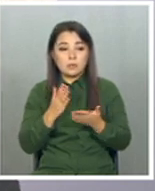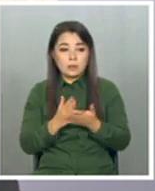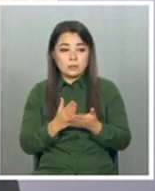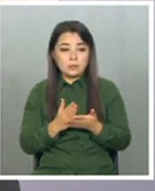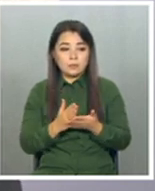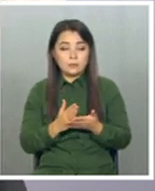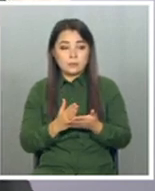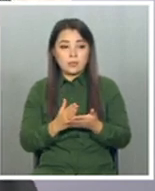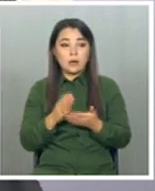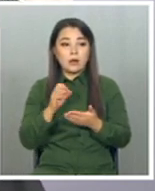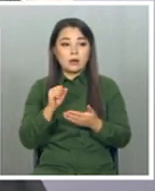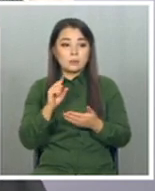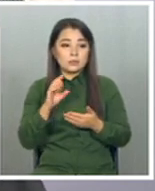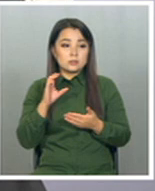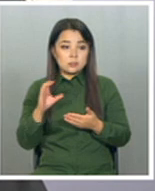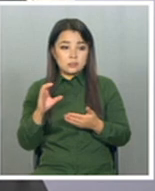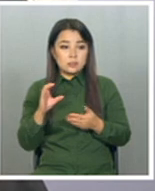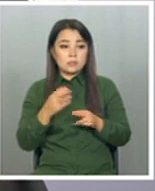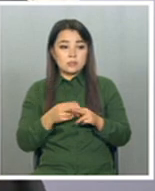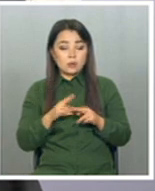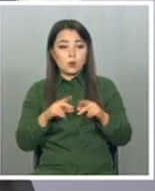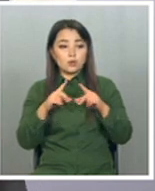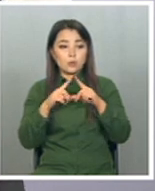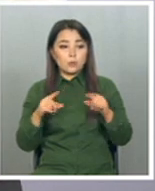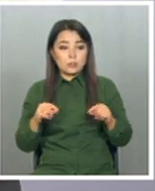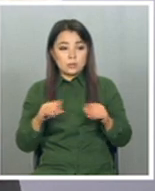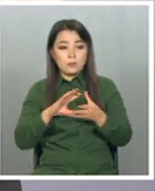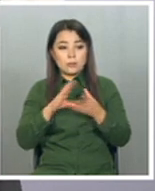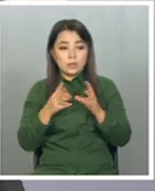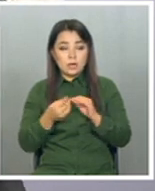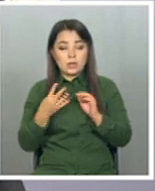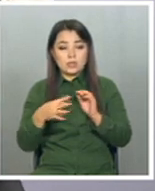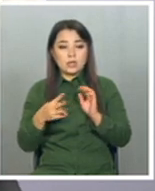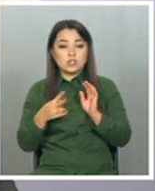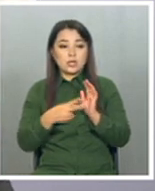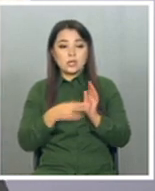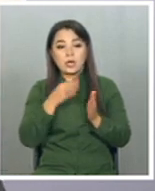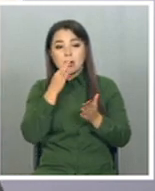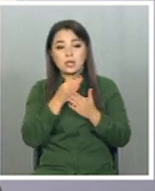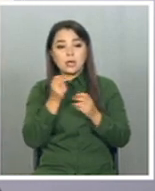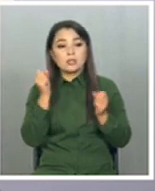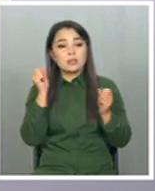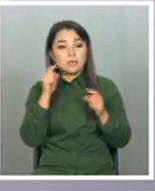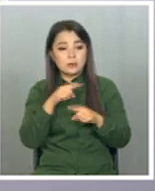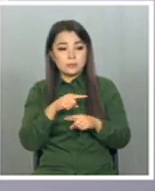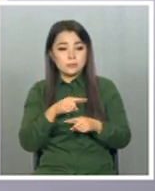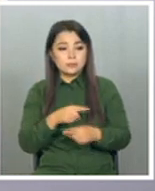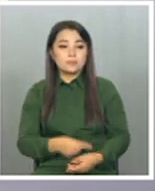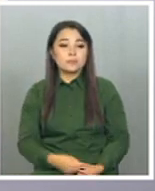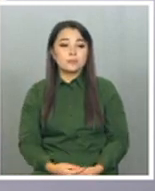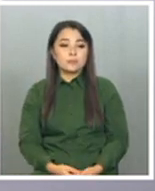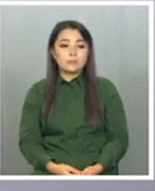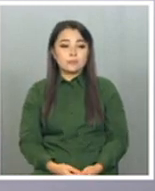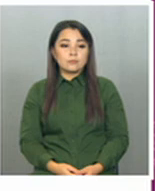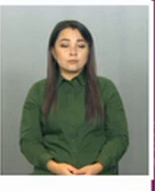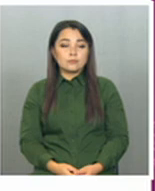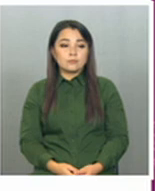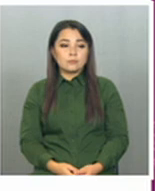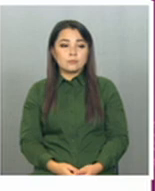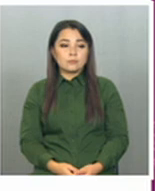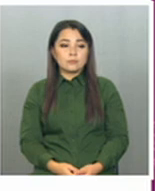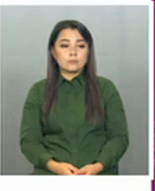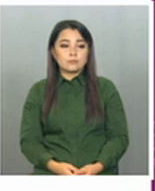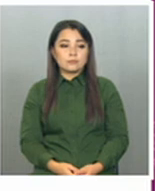мынау ABC үшбұрышының периметрі 47-ге тең екені анық. солай ма балар?